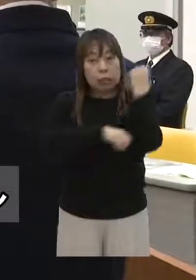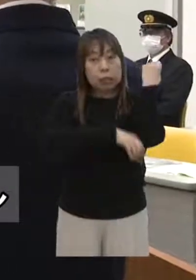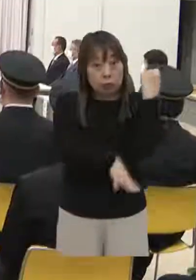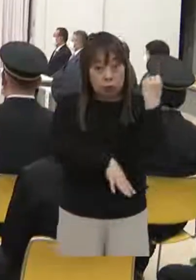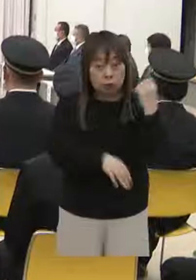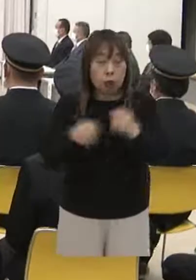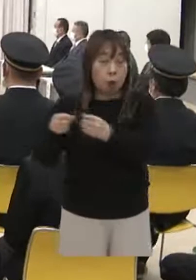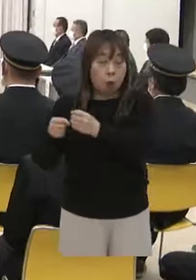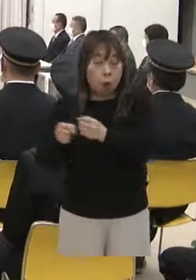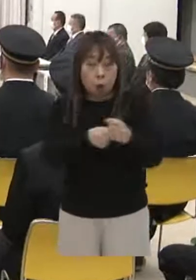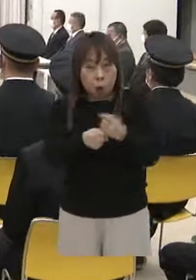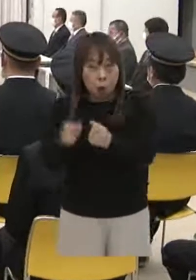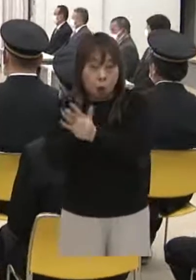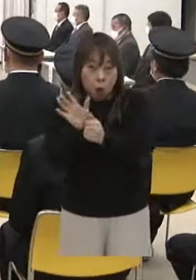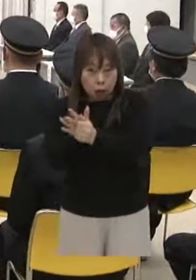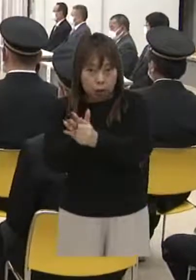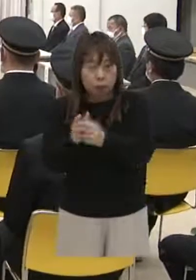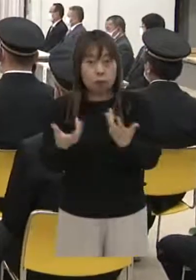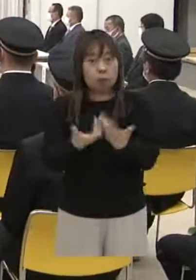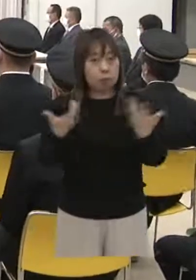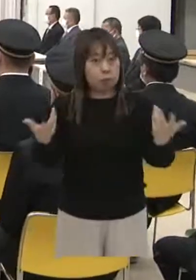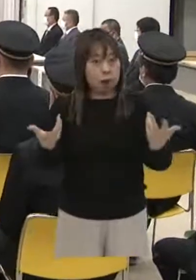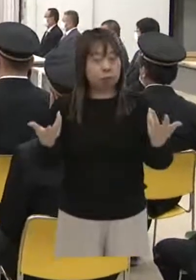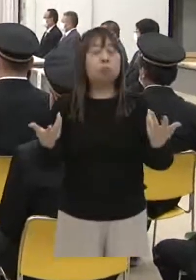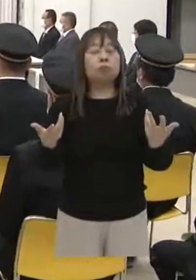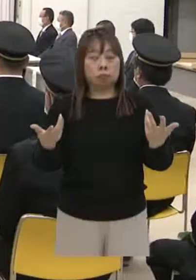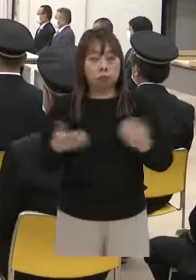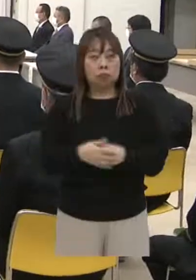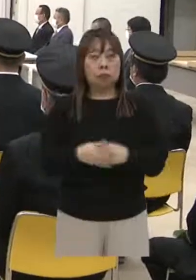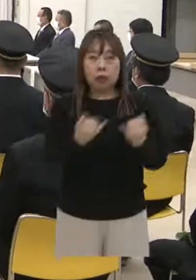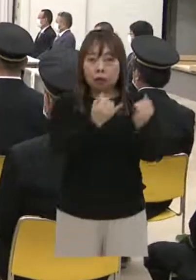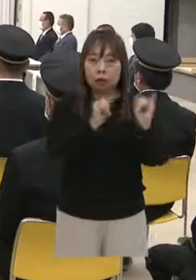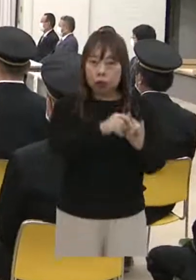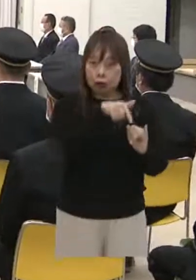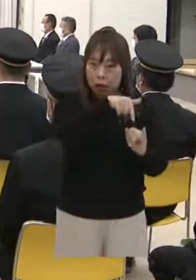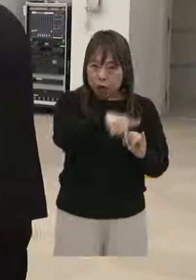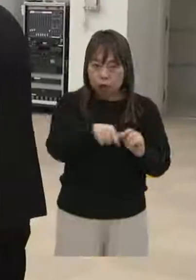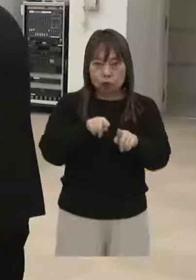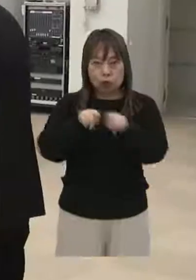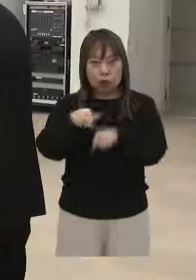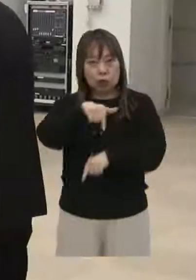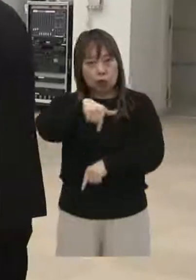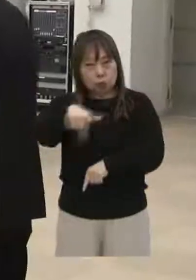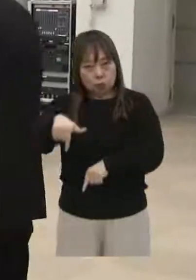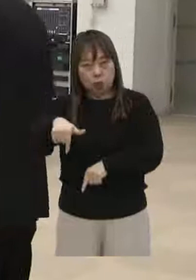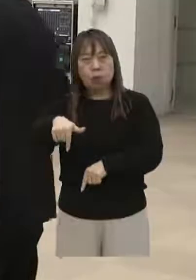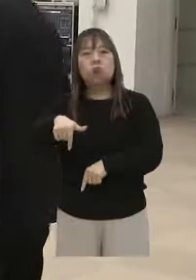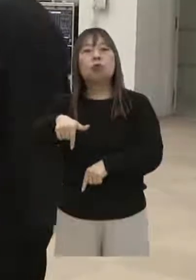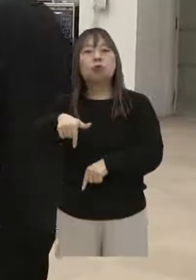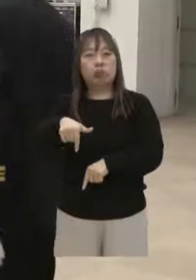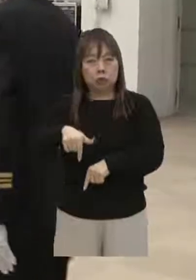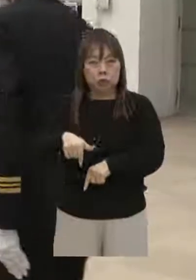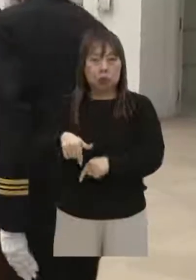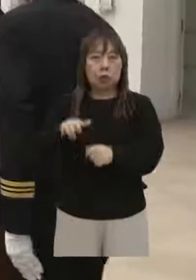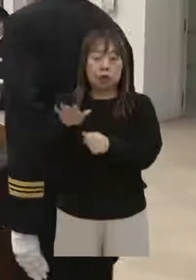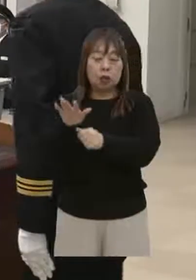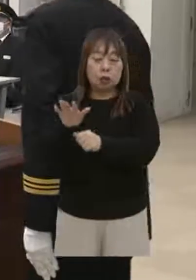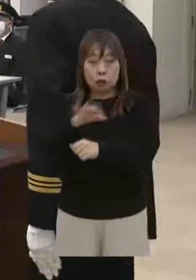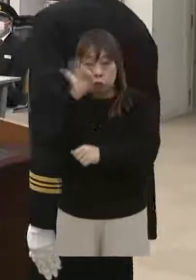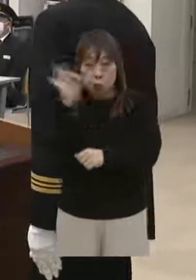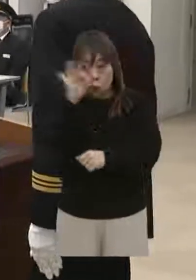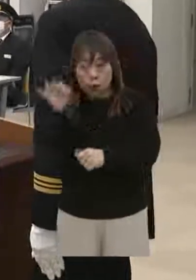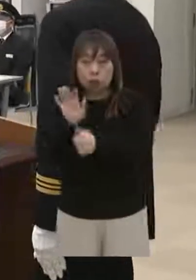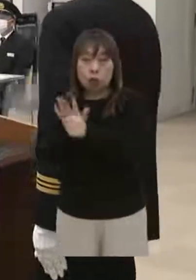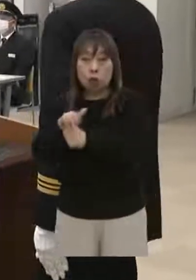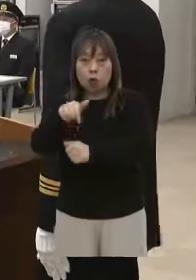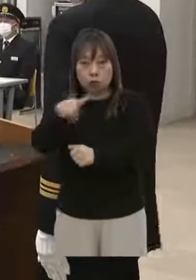し、本部付けの機能別団員として女性部、指導部、サーリー創作協力部、役場